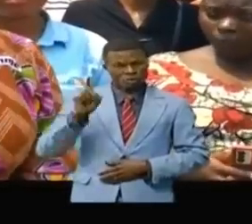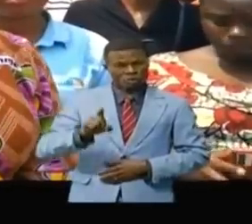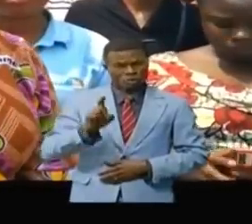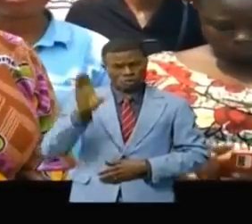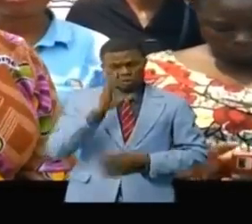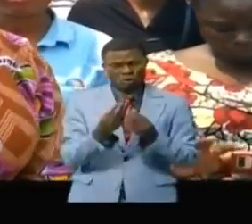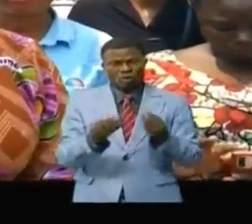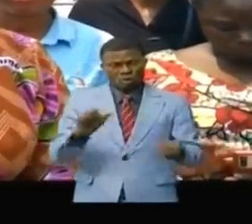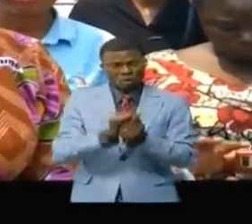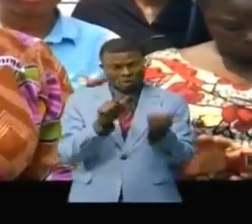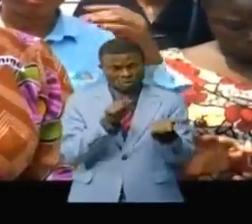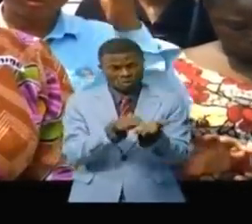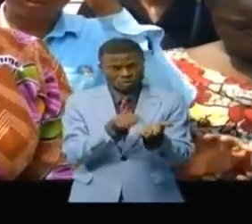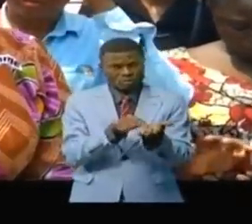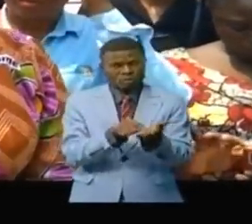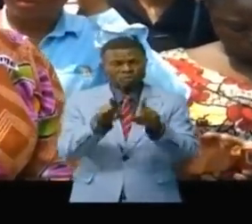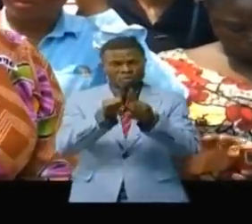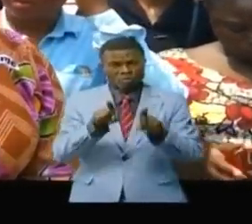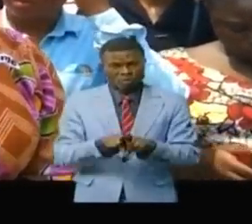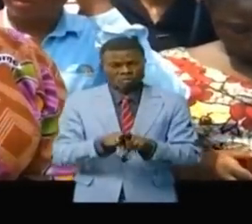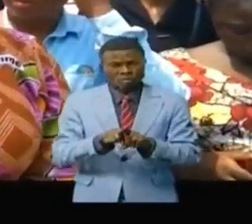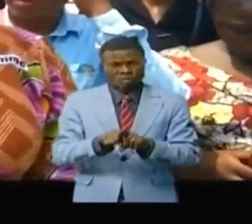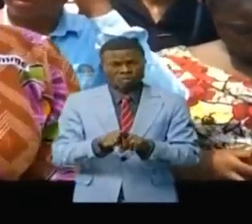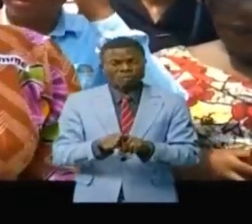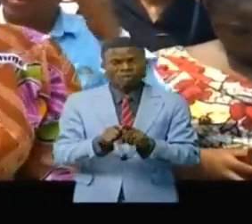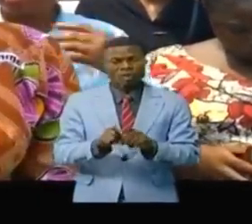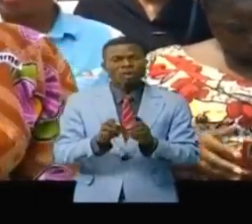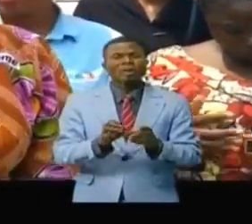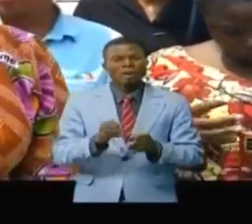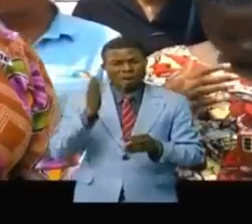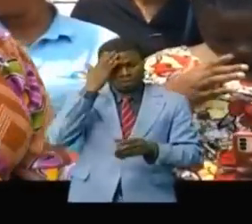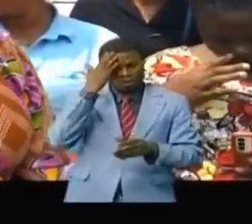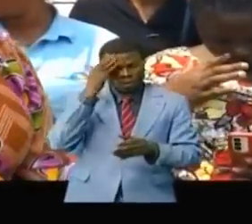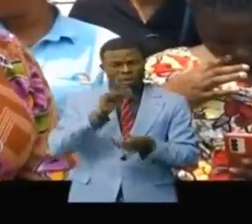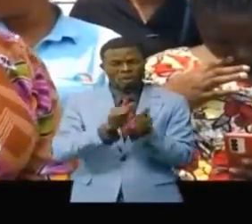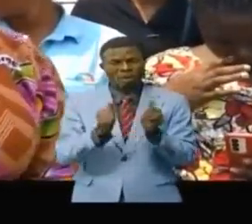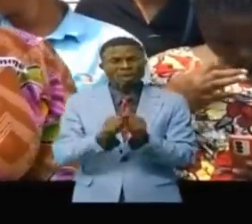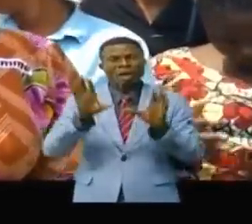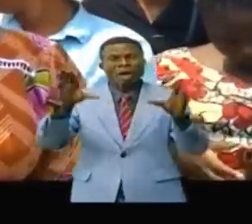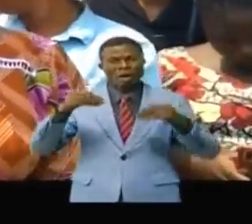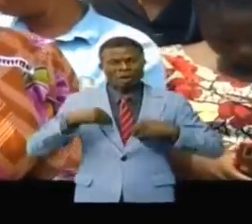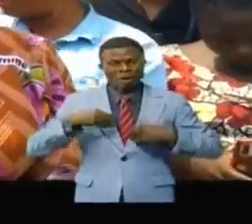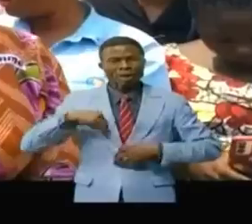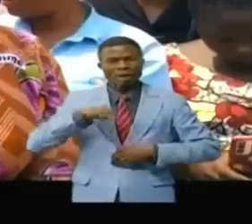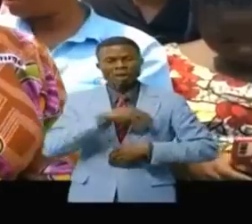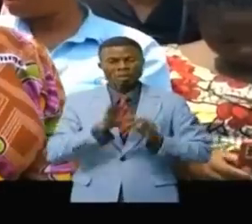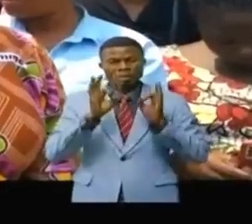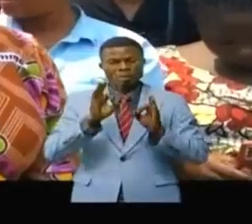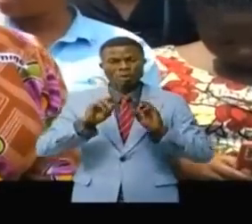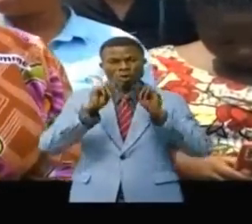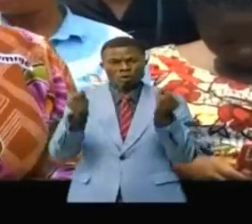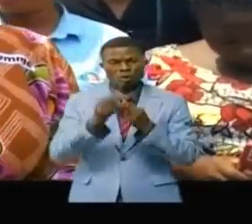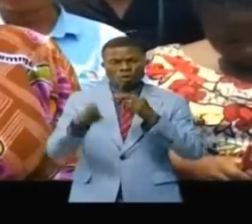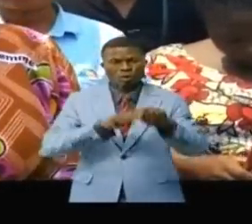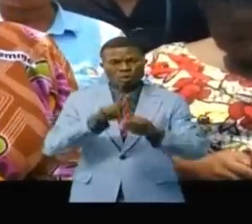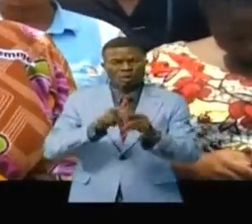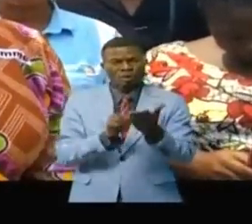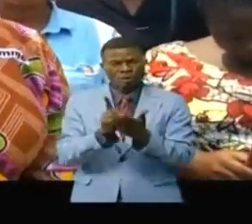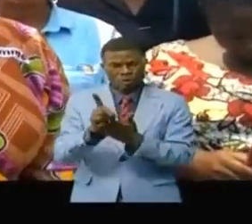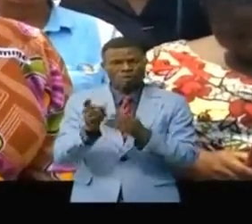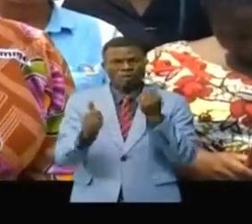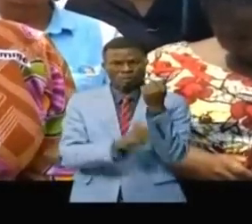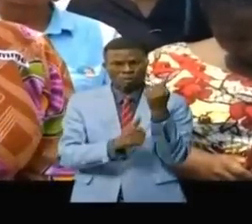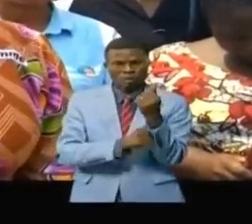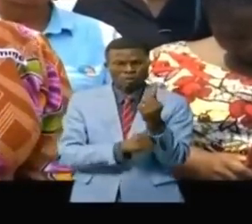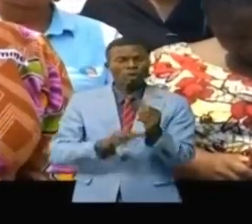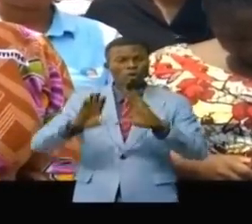traiter de ce point et pouvoir entériner les nouveaux membres de la Commission nationale des droits de l'homme. Parce que